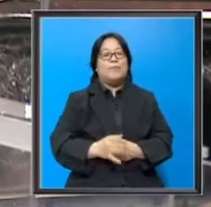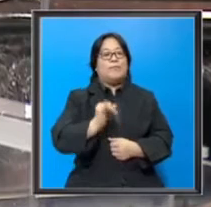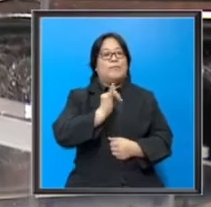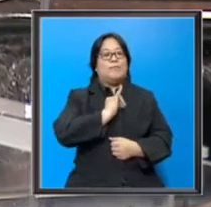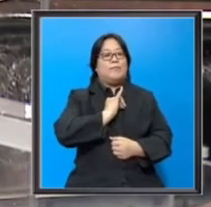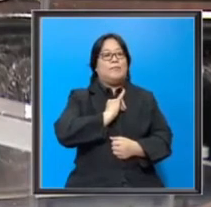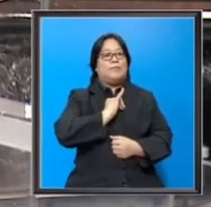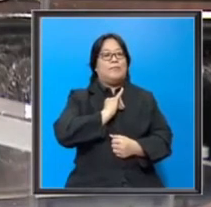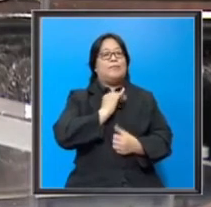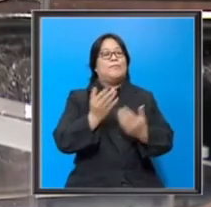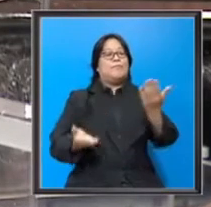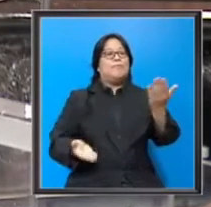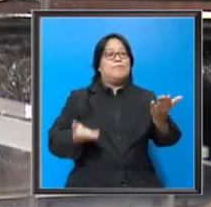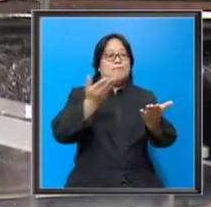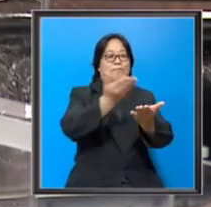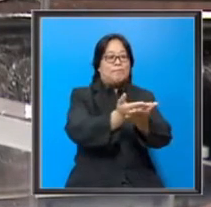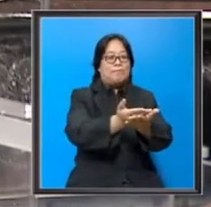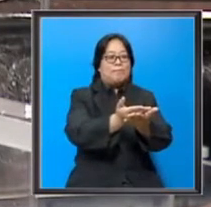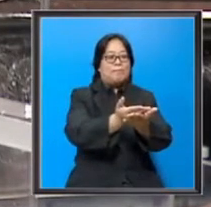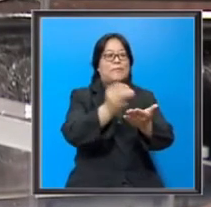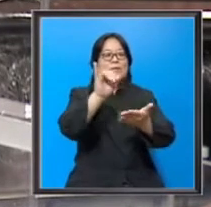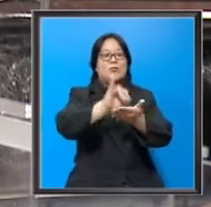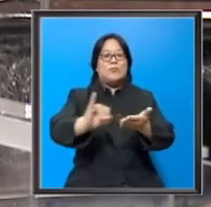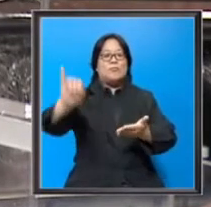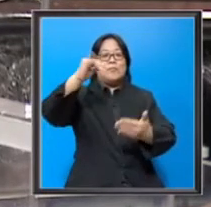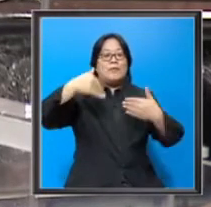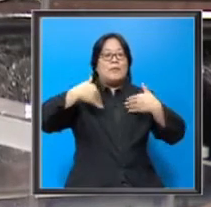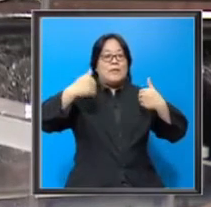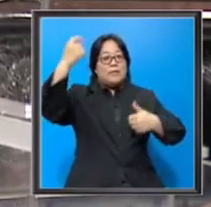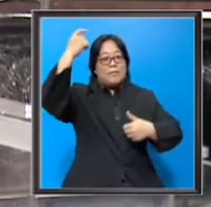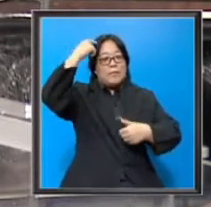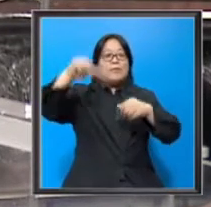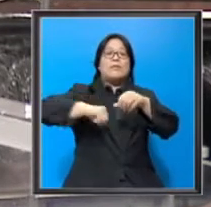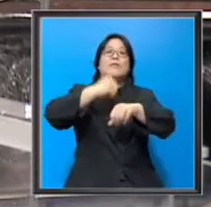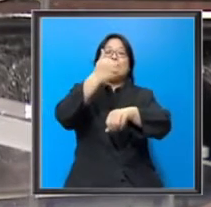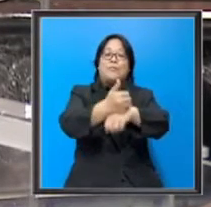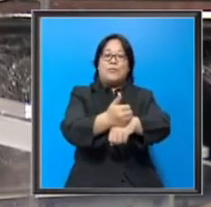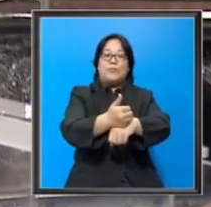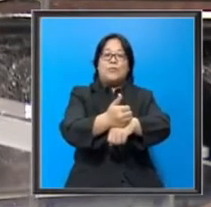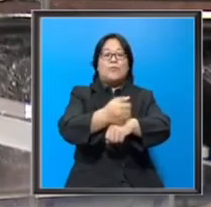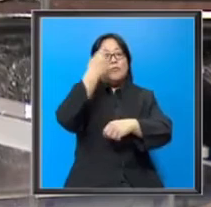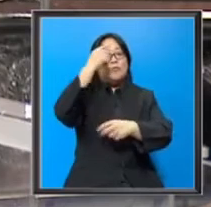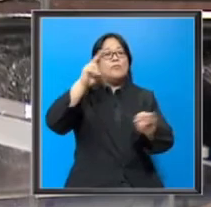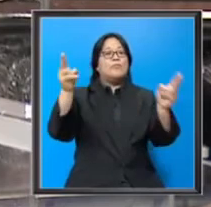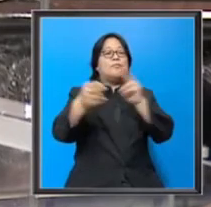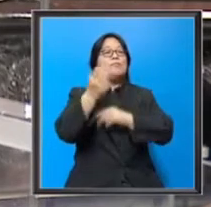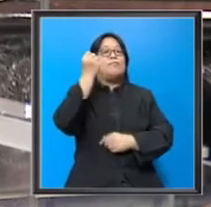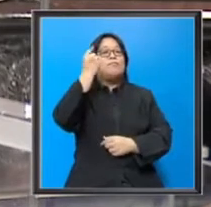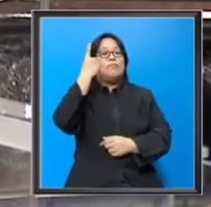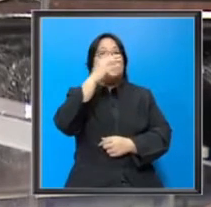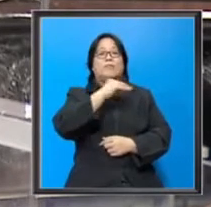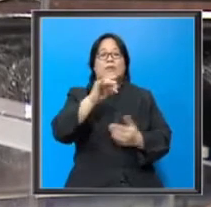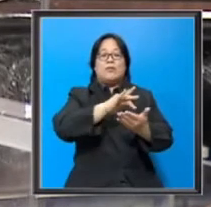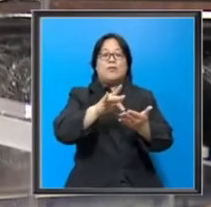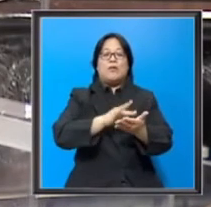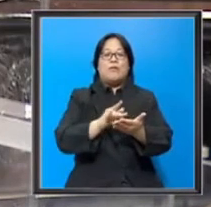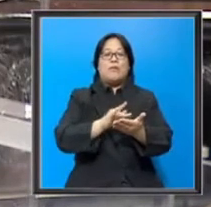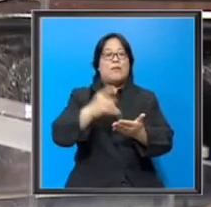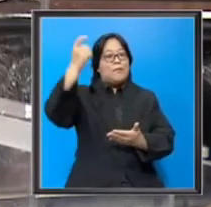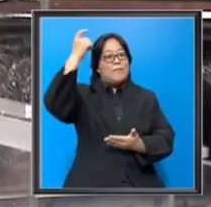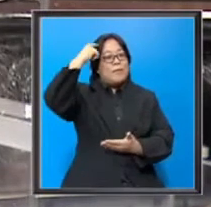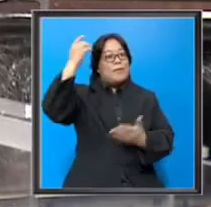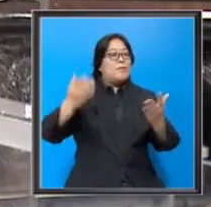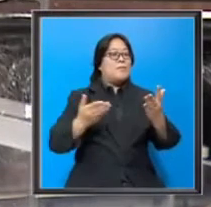Hai saya mendorong mencadangkan supaya cuci kesehatan mental ditubuhkan bagi mengubah pemahaman kawakan penyakit